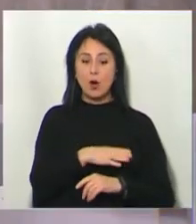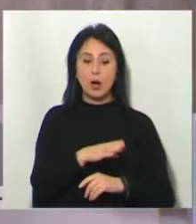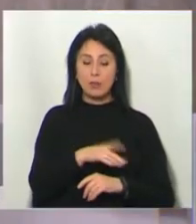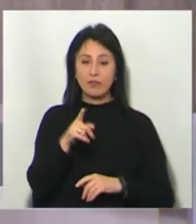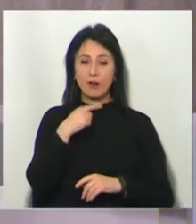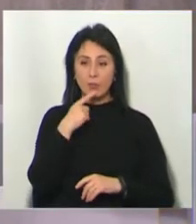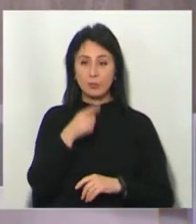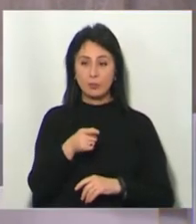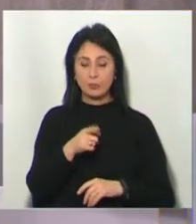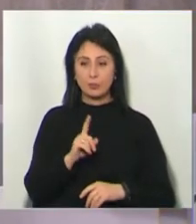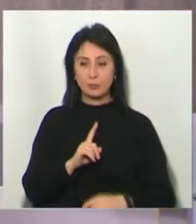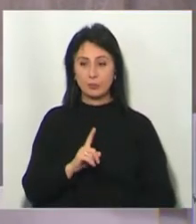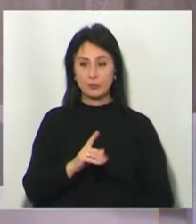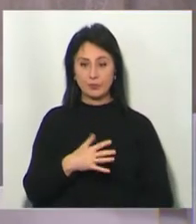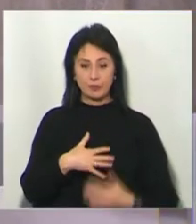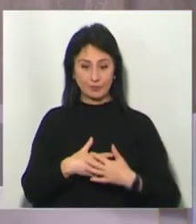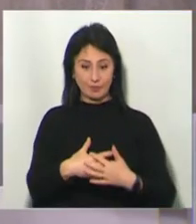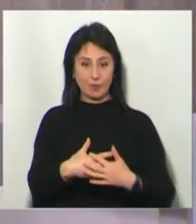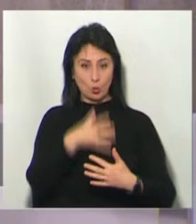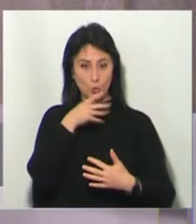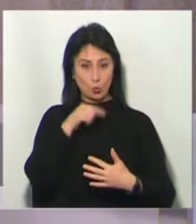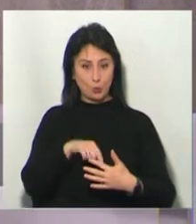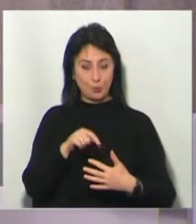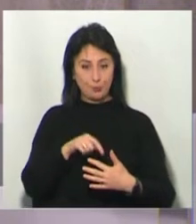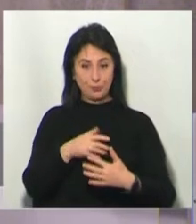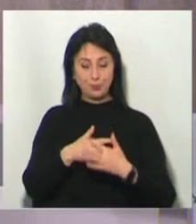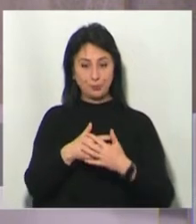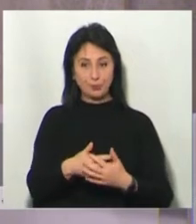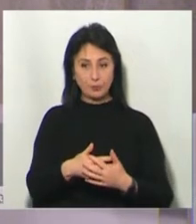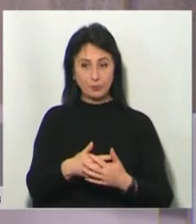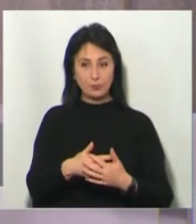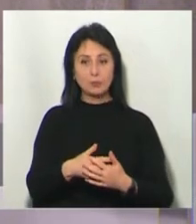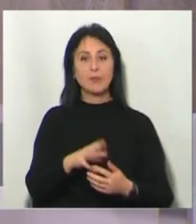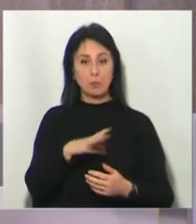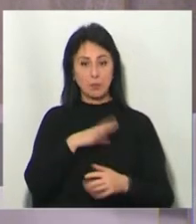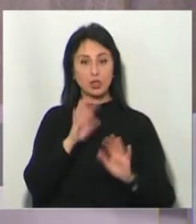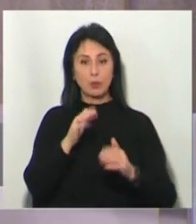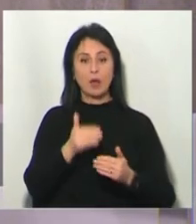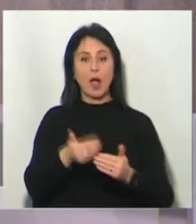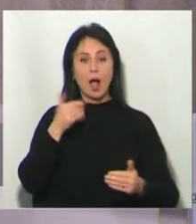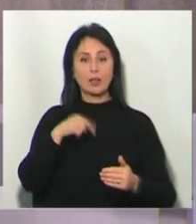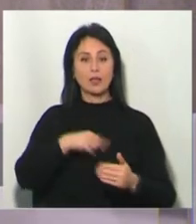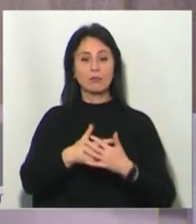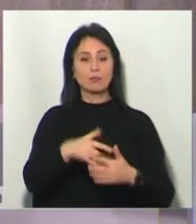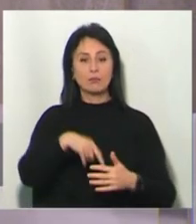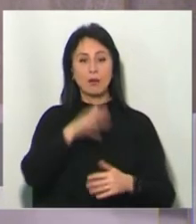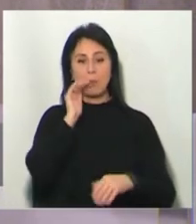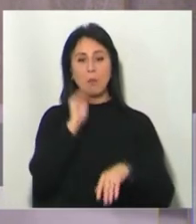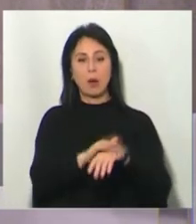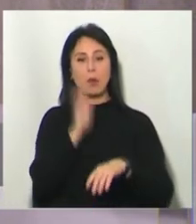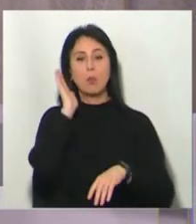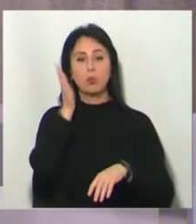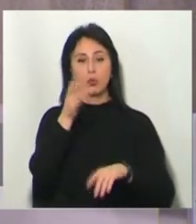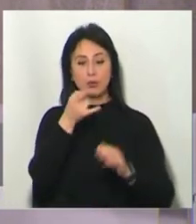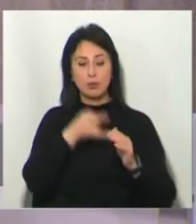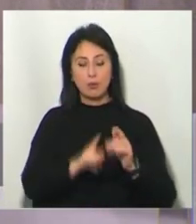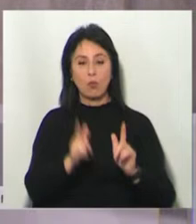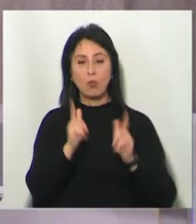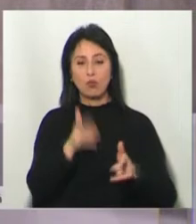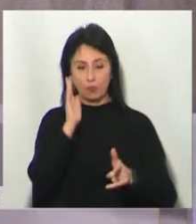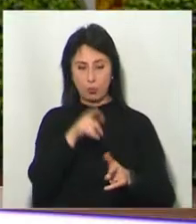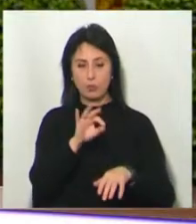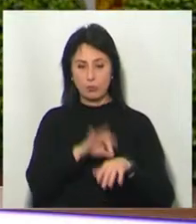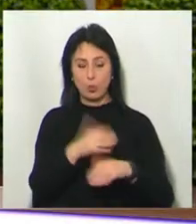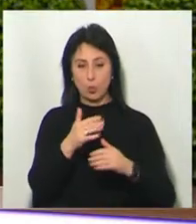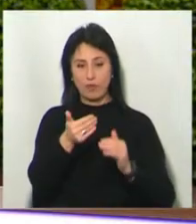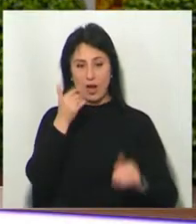თქვენ ბრძანეთ, რომ მუცლადყოფნის პერიოდში გქონიათ შემთხვევა, როდესაც მუცლადყოფნის პერიოდში ვე